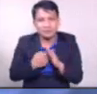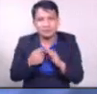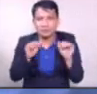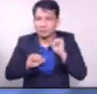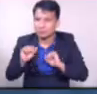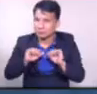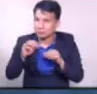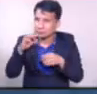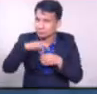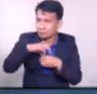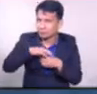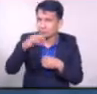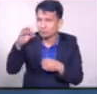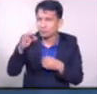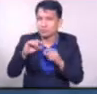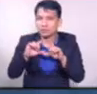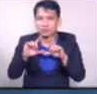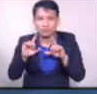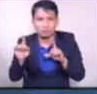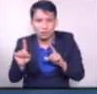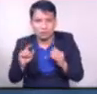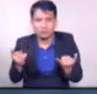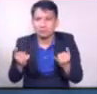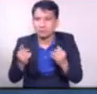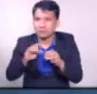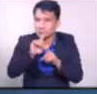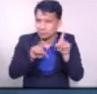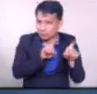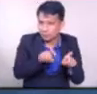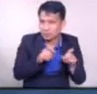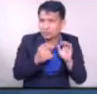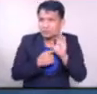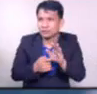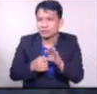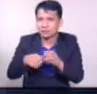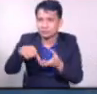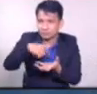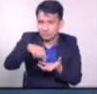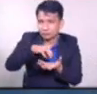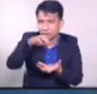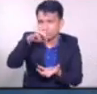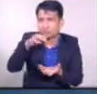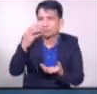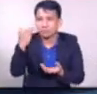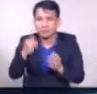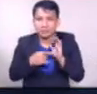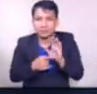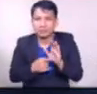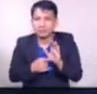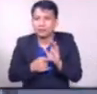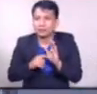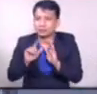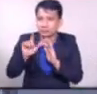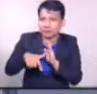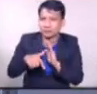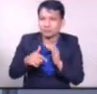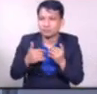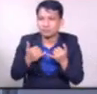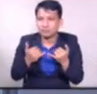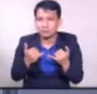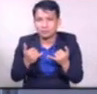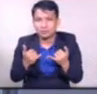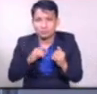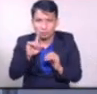ating programa, no, ikaw ay bubunot ng mga katanungan sa aming fishbowl dito. Babasahin ko at meron